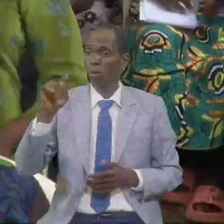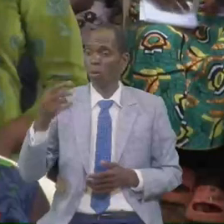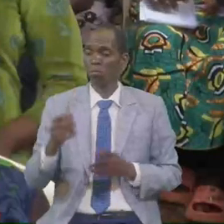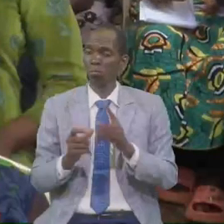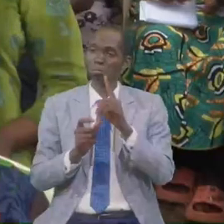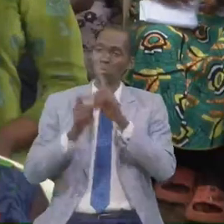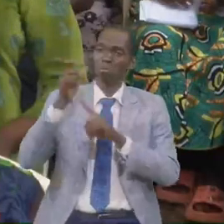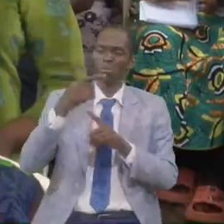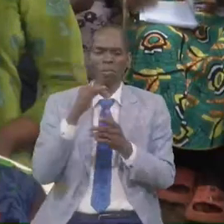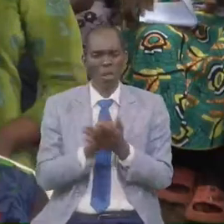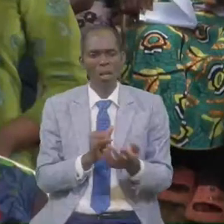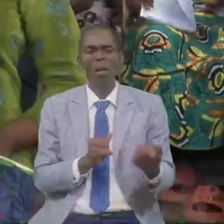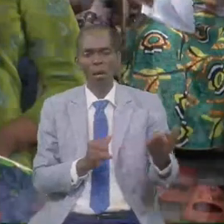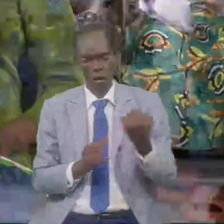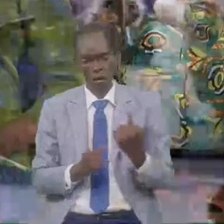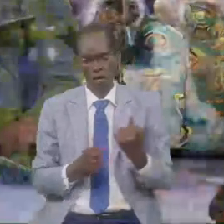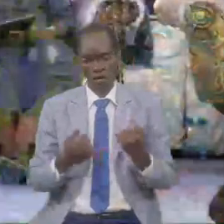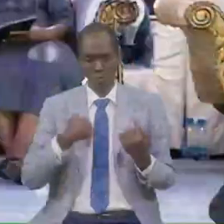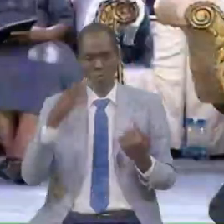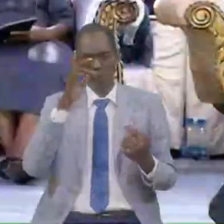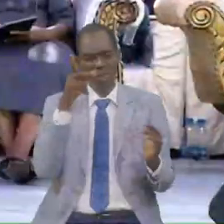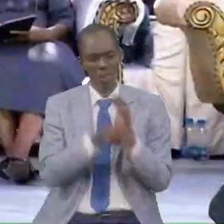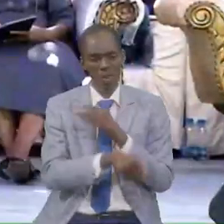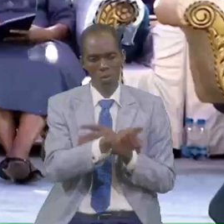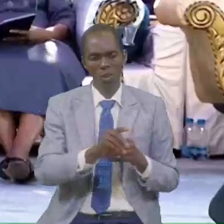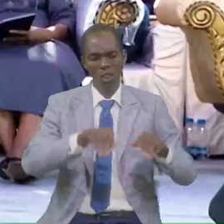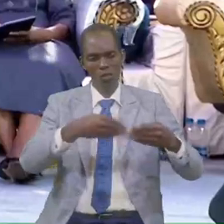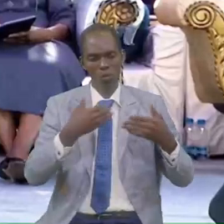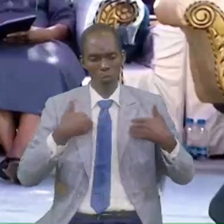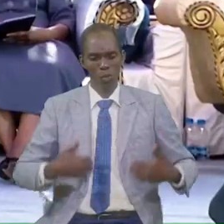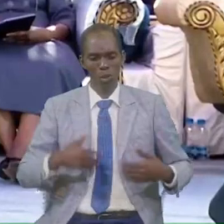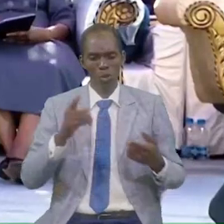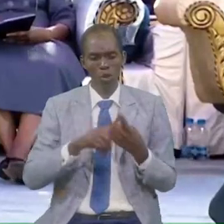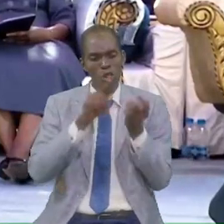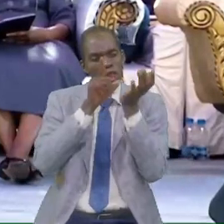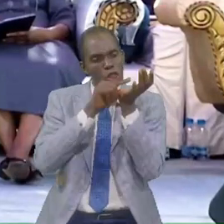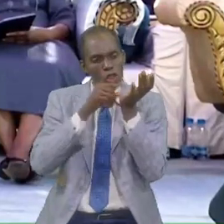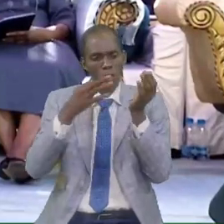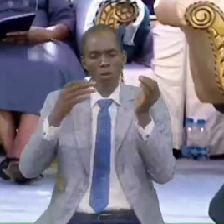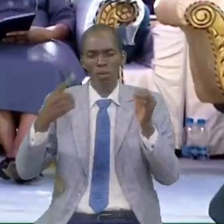Je vais donner ton corps aux oiseaux du ciel. Ils vont manger.